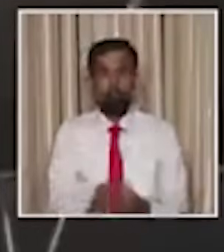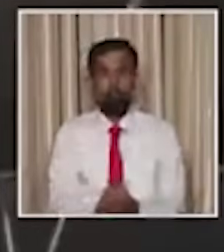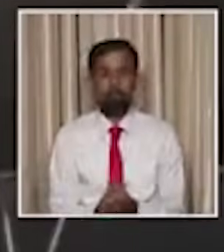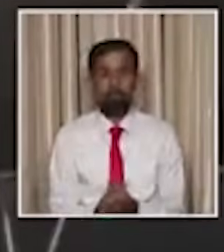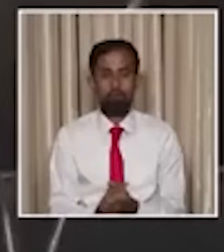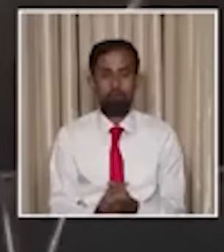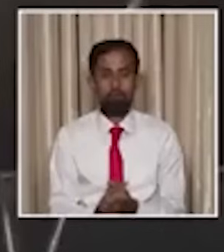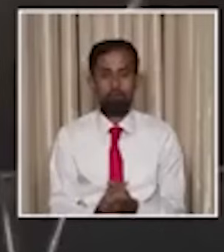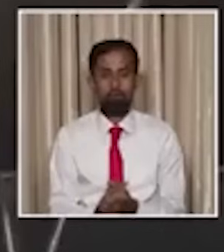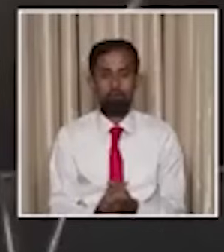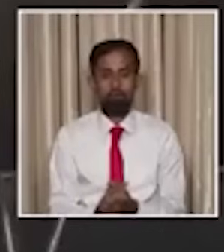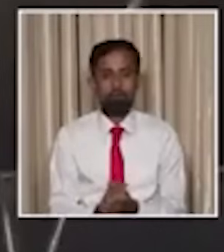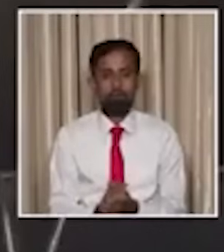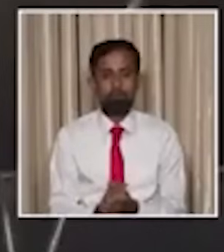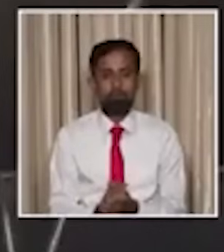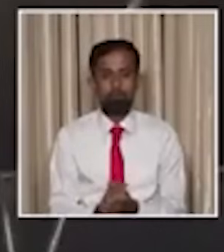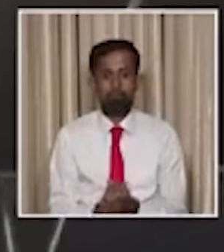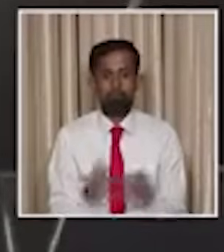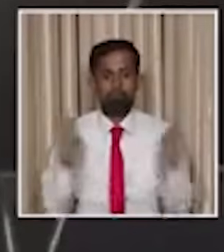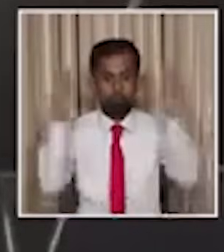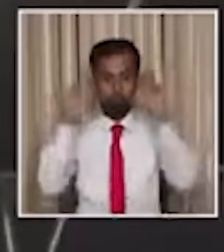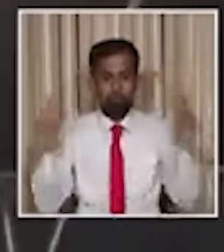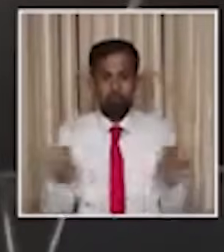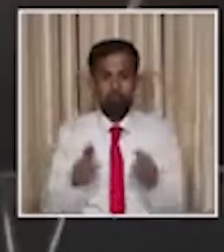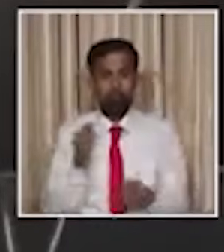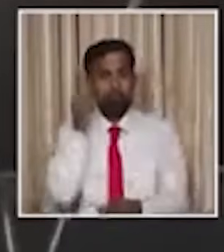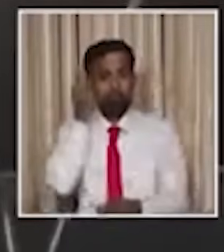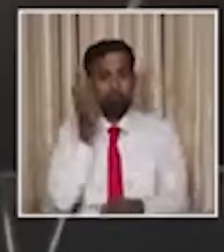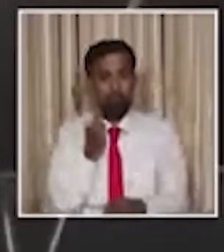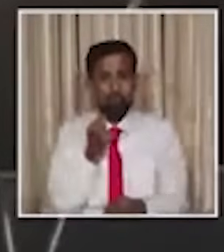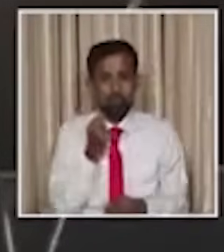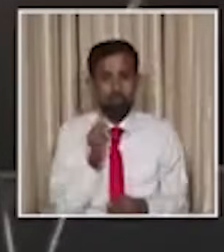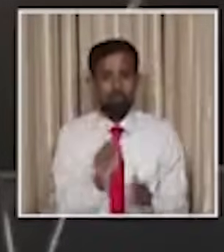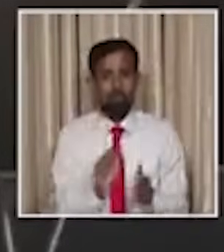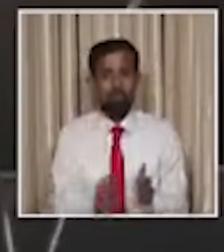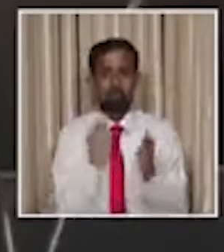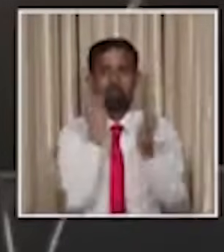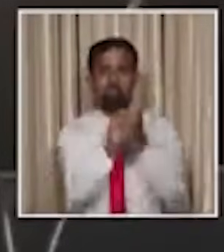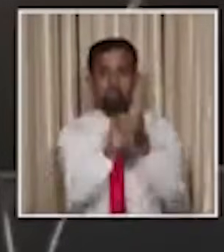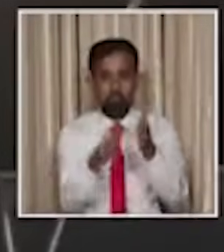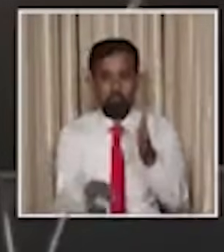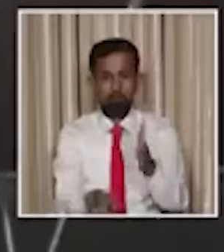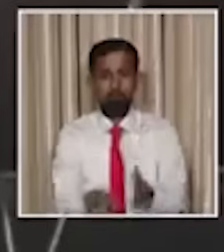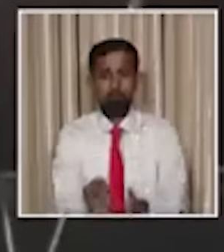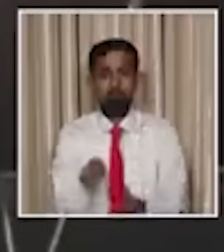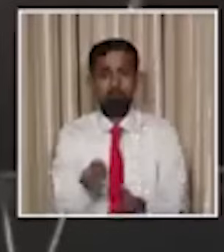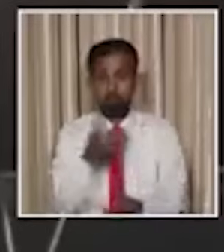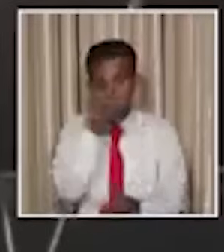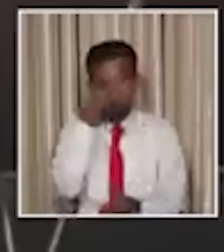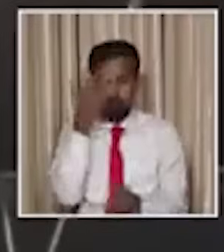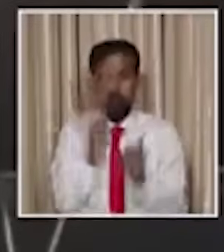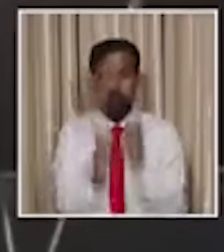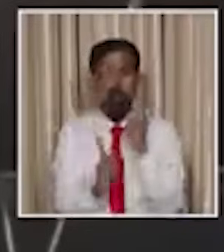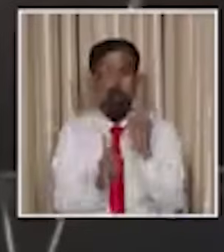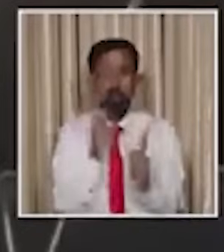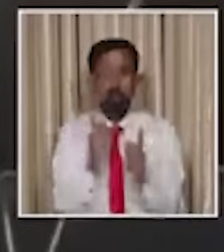போட்டு வைத்திருக்கிறார்கள். அவர் செய்த தவறு, ஒரு கவிதை எழுதினார், அந்த கவிதையை தமிழ் தெரியாத டிரான்ஸ்லேட்டர்களை கொண்டு வந்து பயங்கரவாத